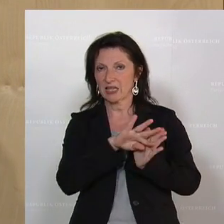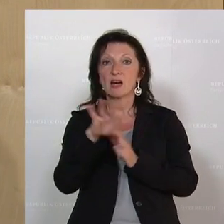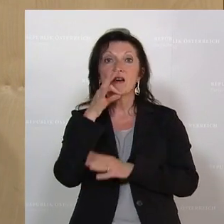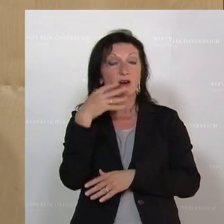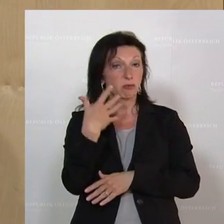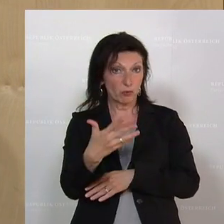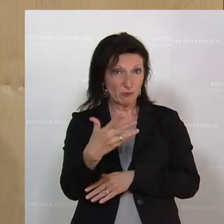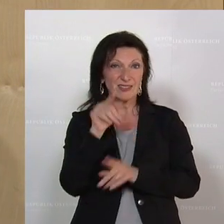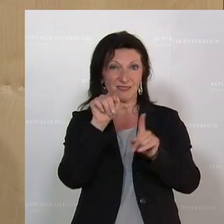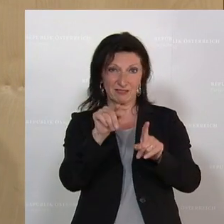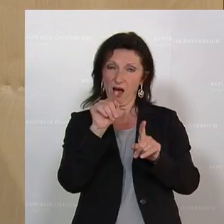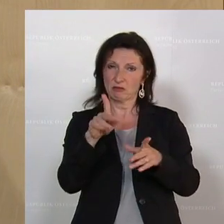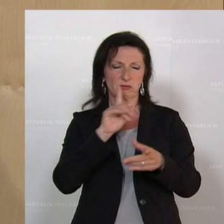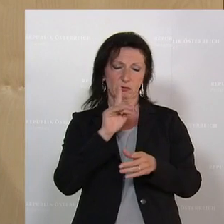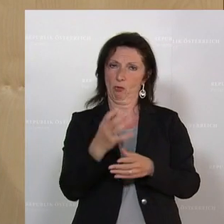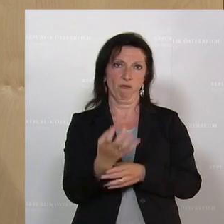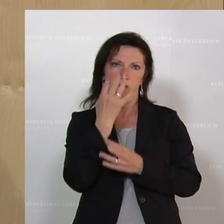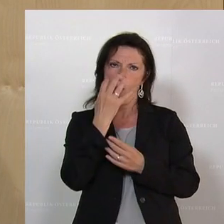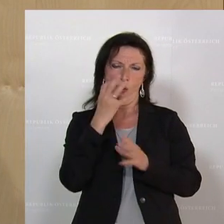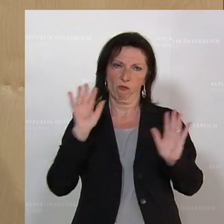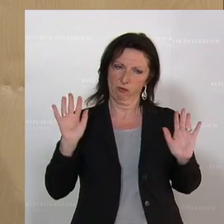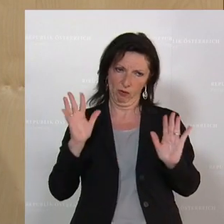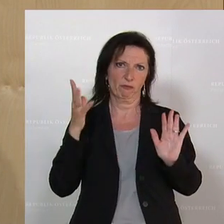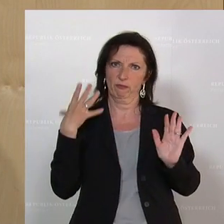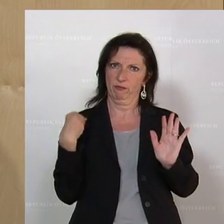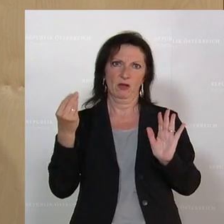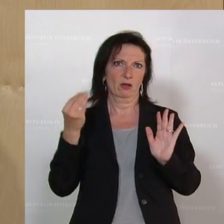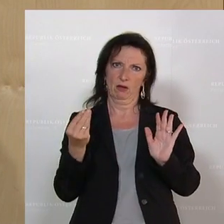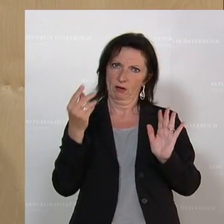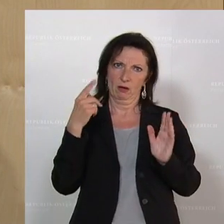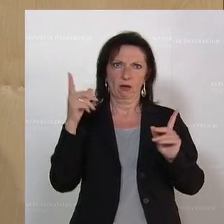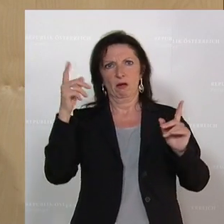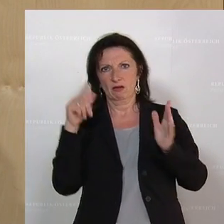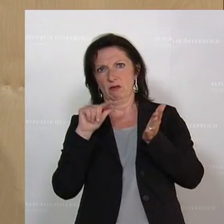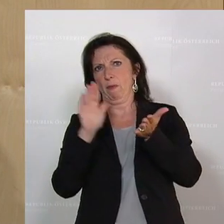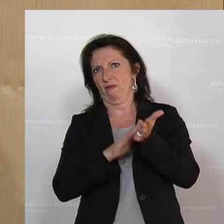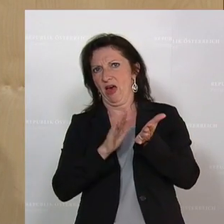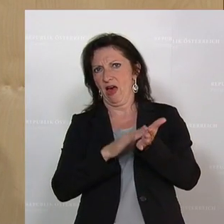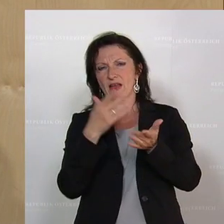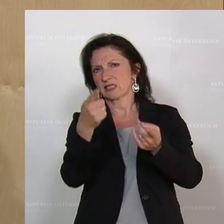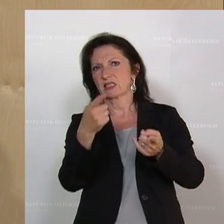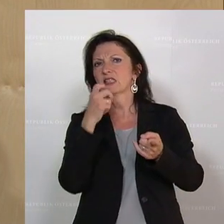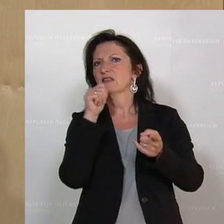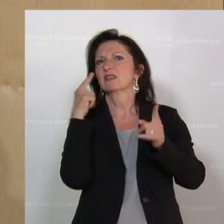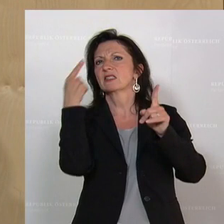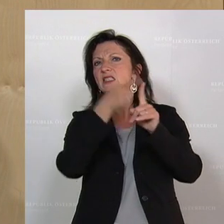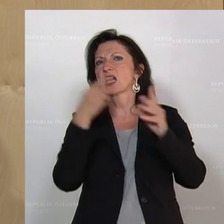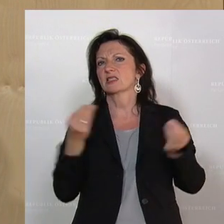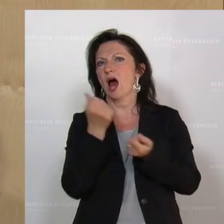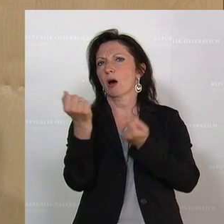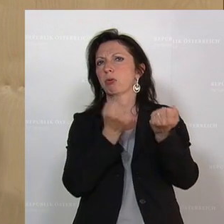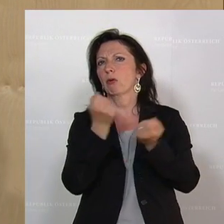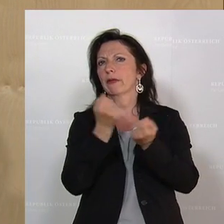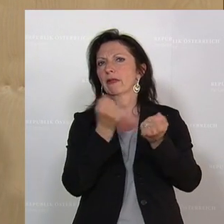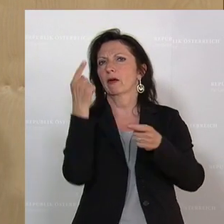auch diese Frage ist eine einzige Unterstellung und zeigt einmal mehr, dass es Ihnen nicht um Objektivität und Sachpolitik geht, sondern nur